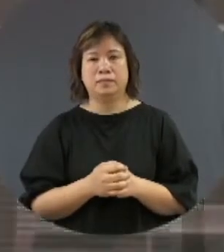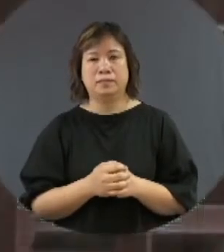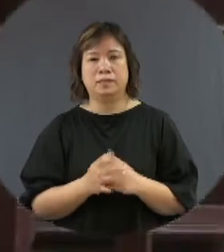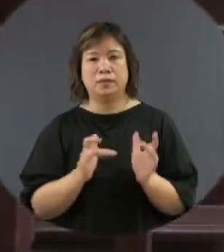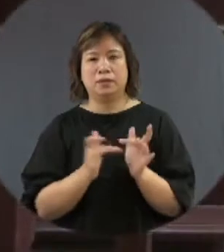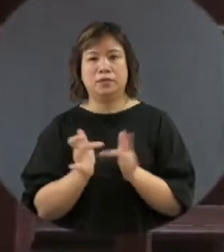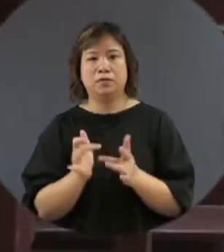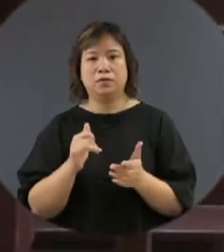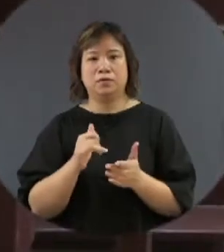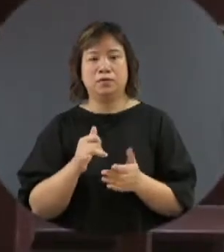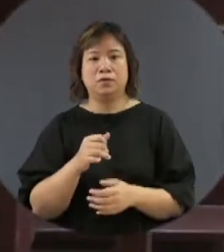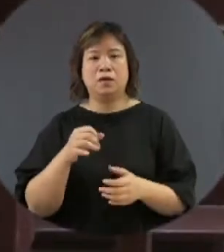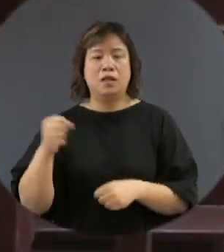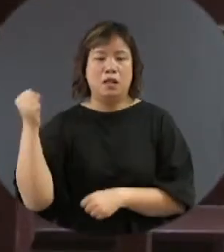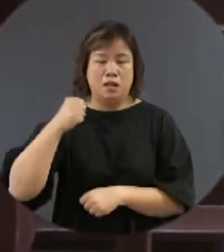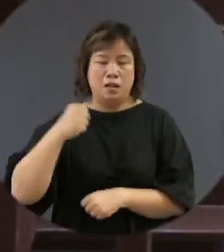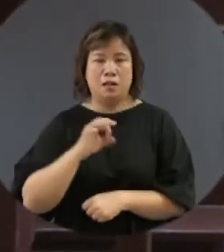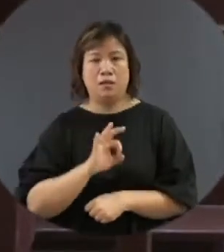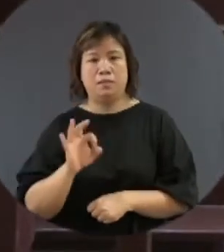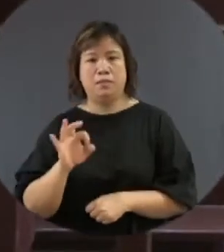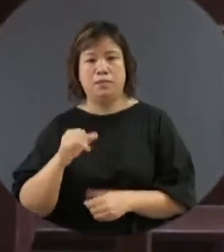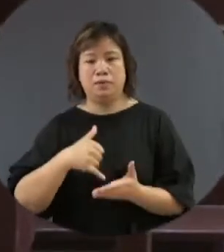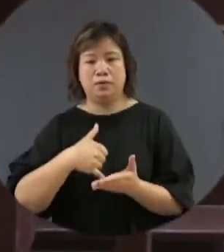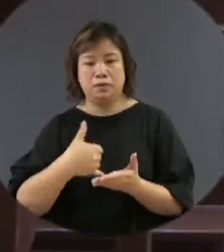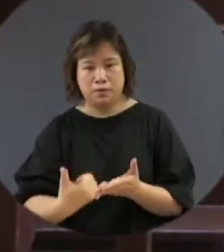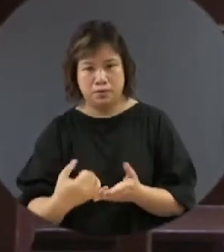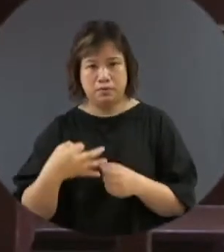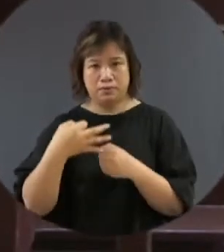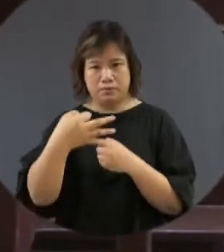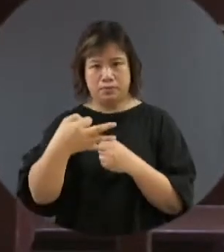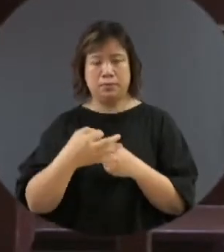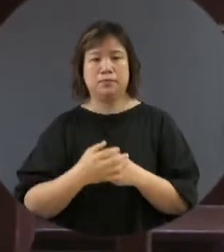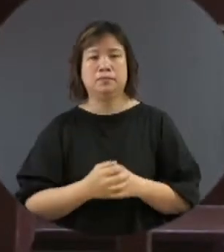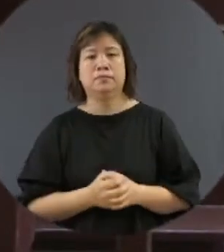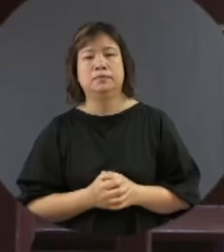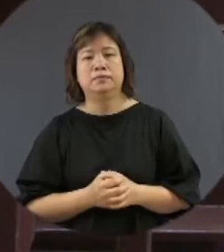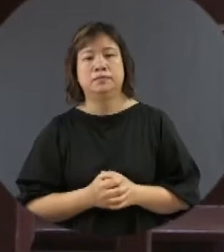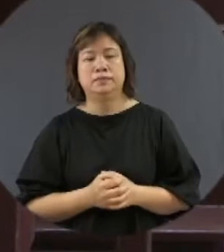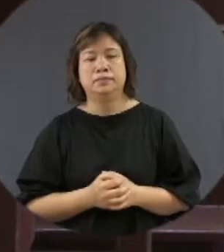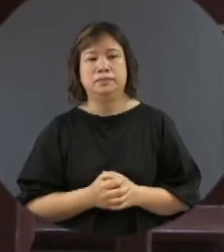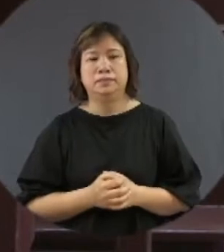耶稣因体力不支，第三次跌倒地上。